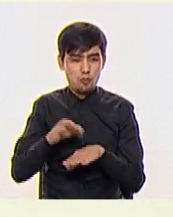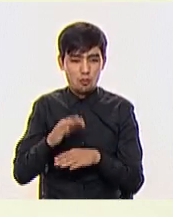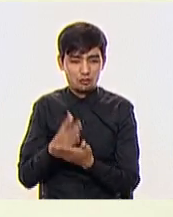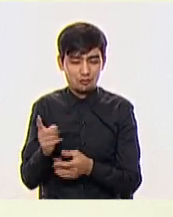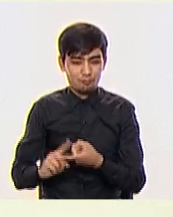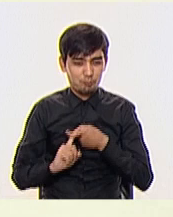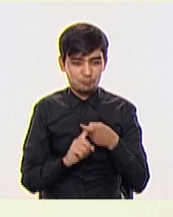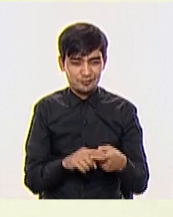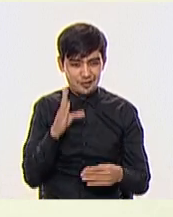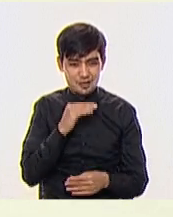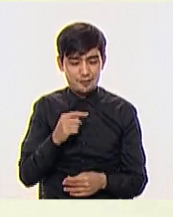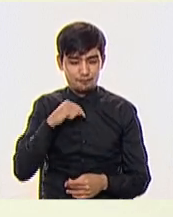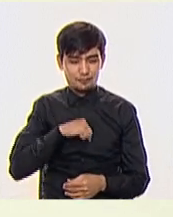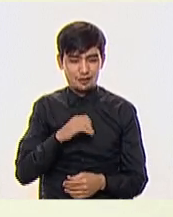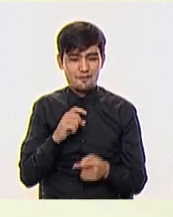ол кісіде.